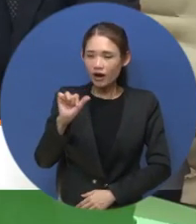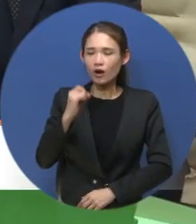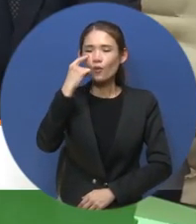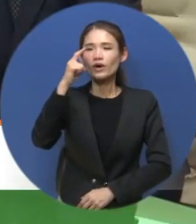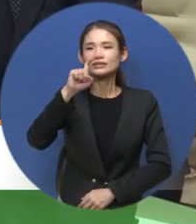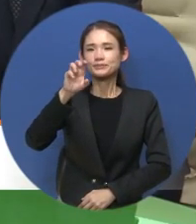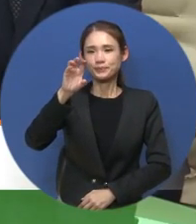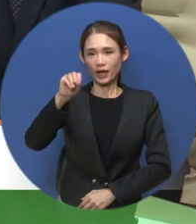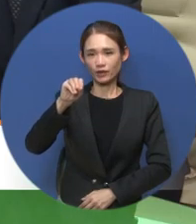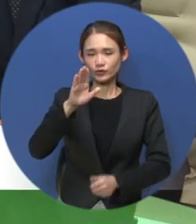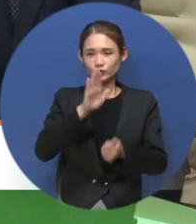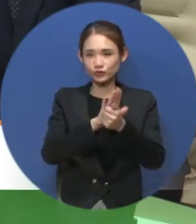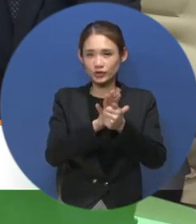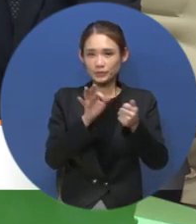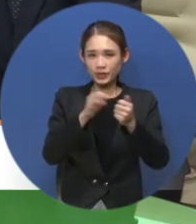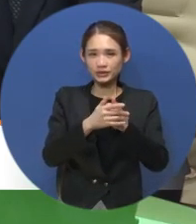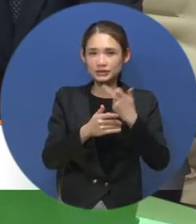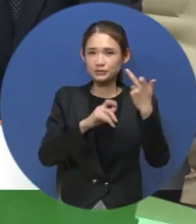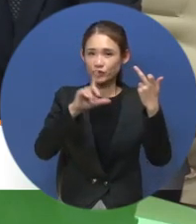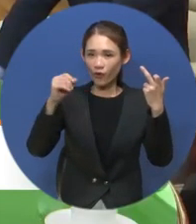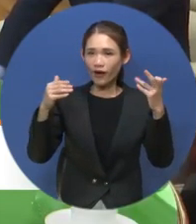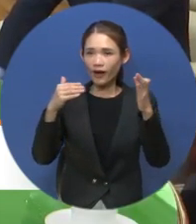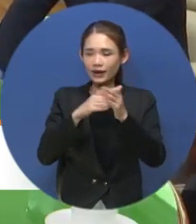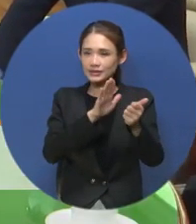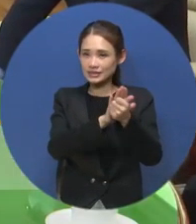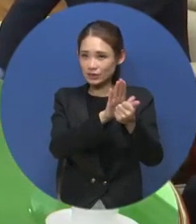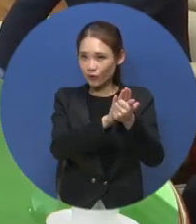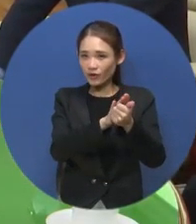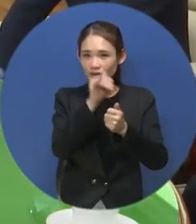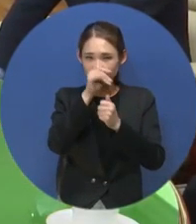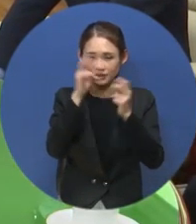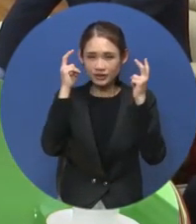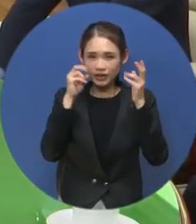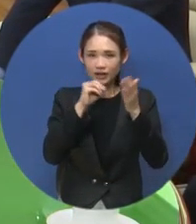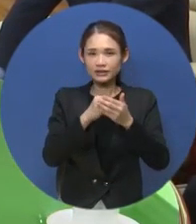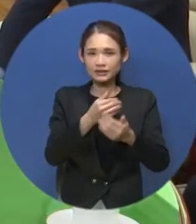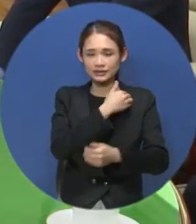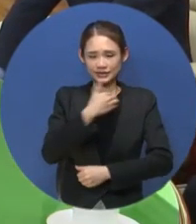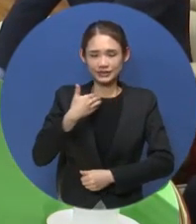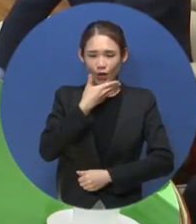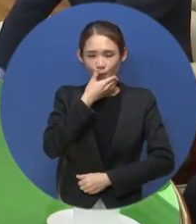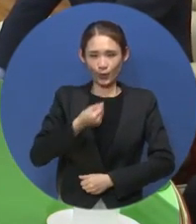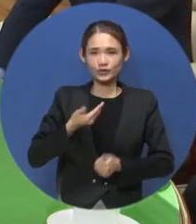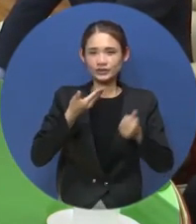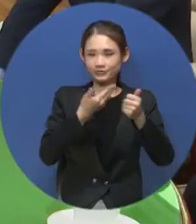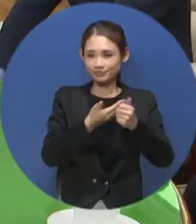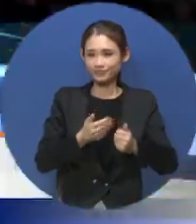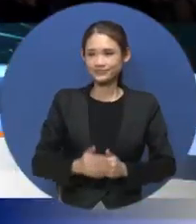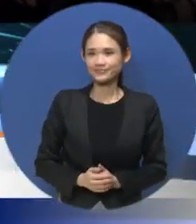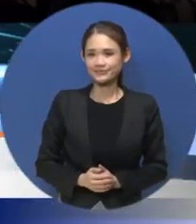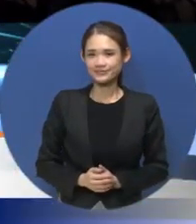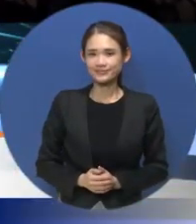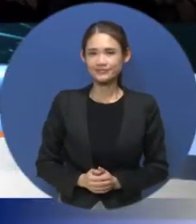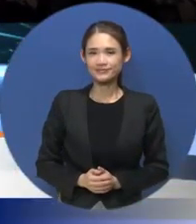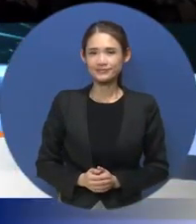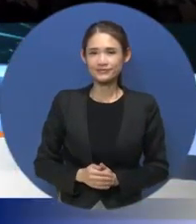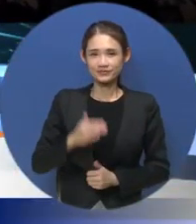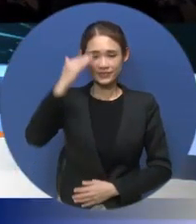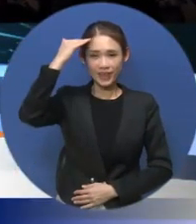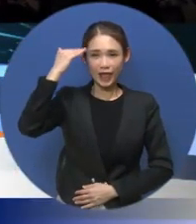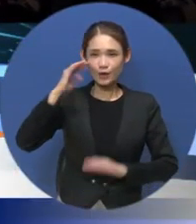올해는 공동모금회 후원금 4,300만 원을 더해 총 8,300만 원의 사업비로 102명의